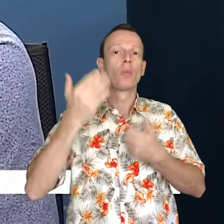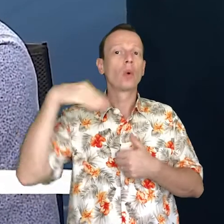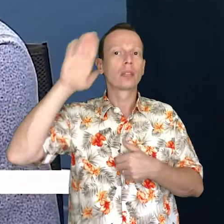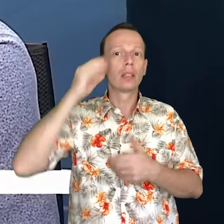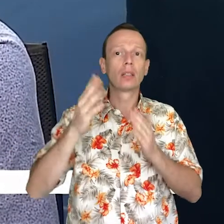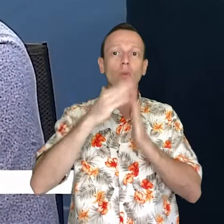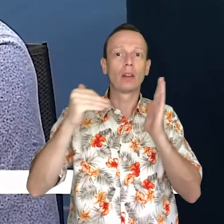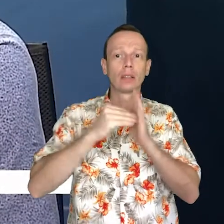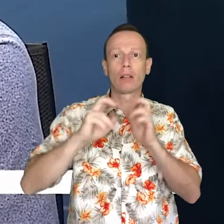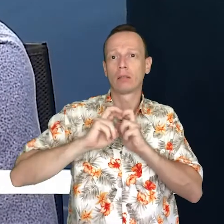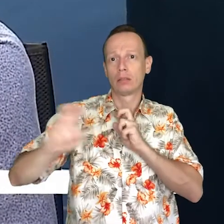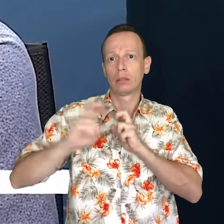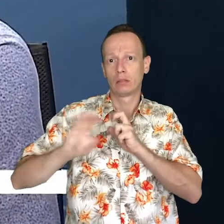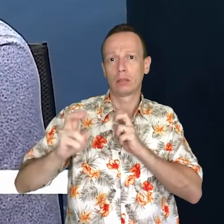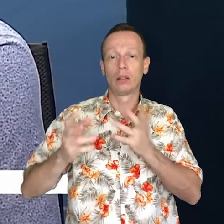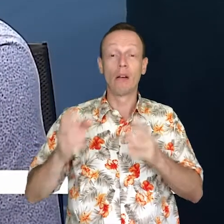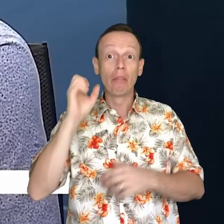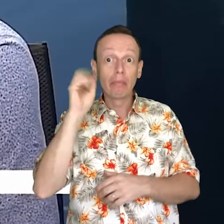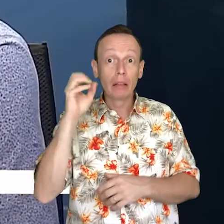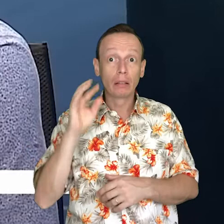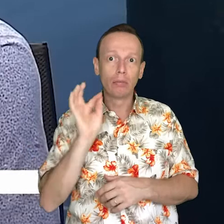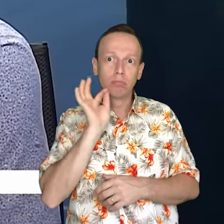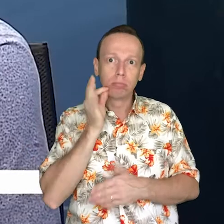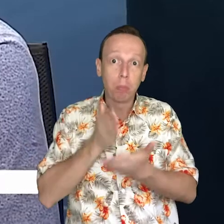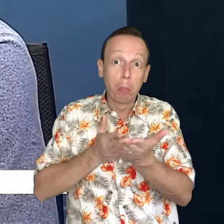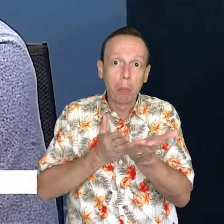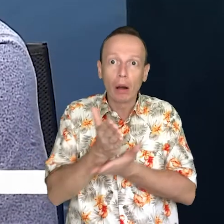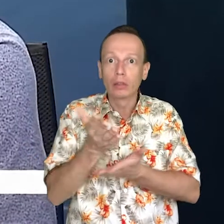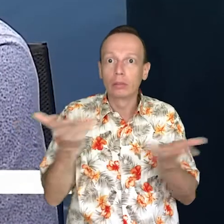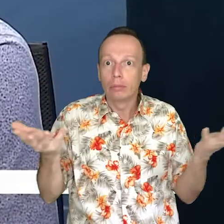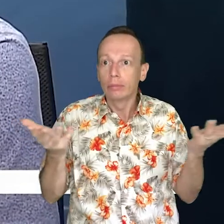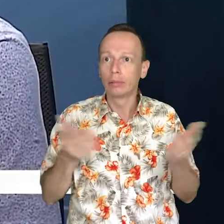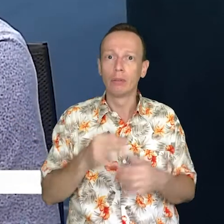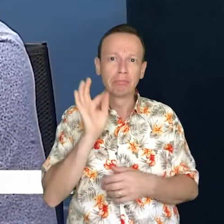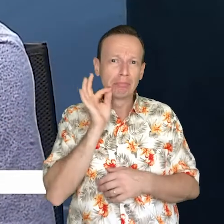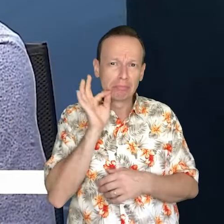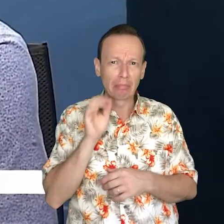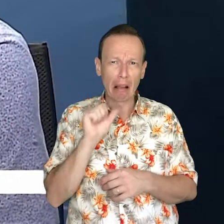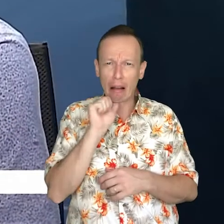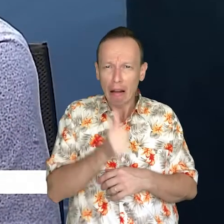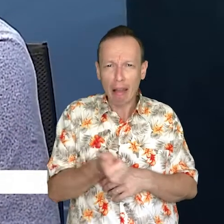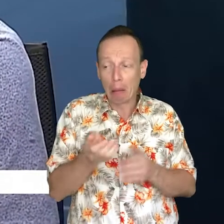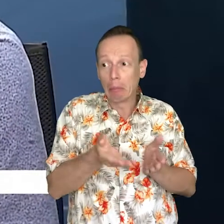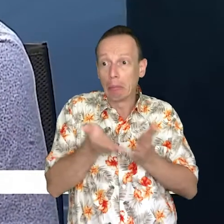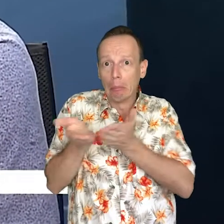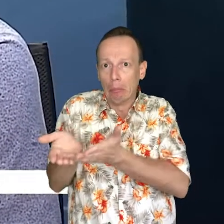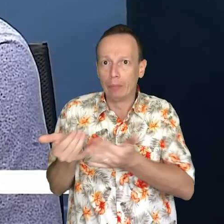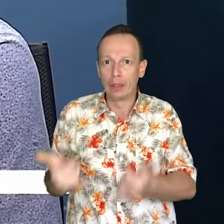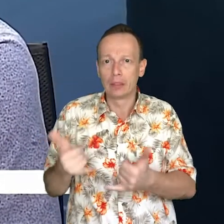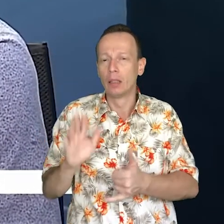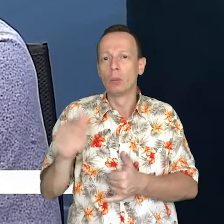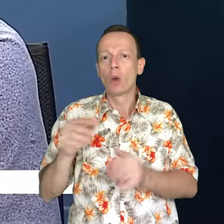d'Australie et de Nouvelle-Zélande, Tahiti représentant juste sur le passage une petite partie du